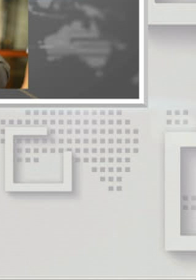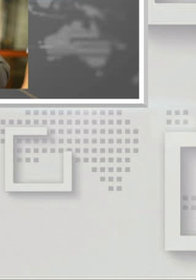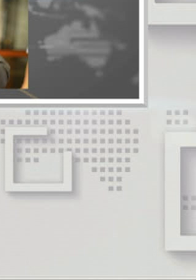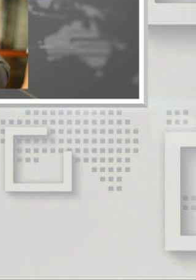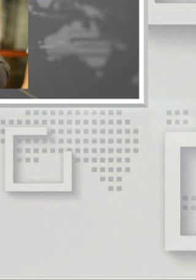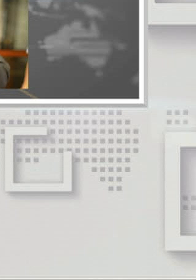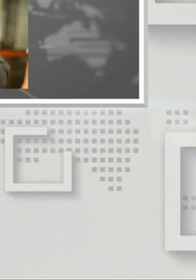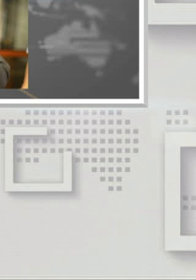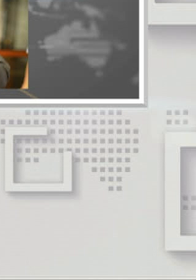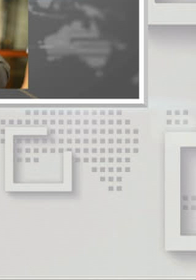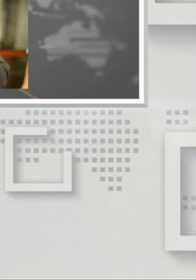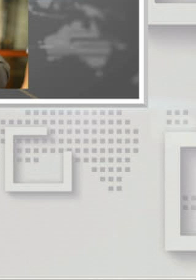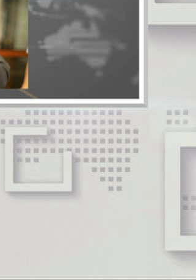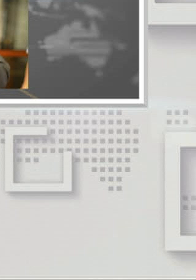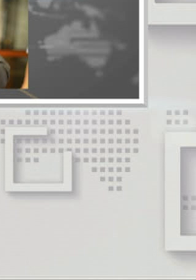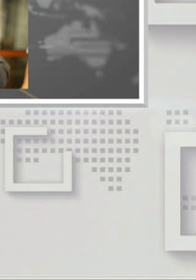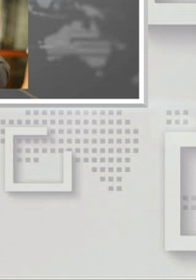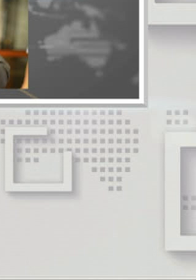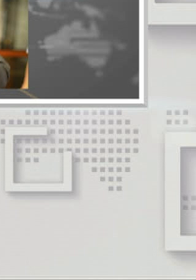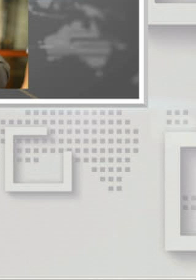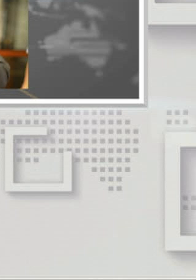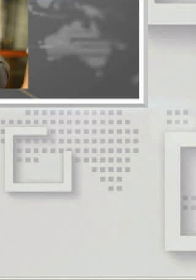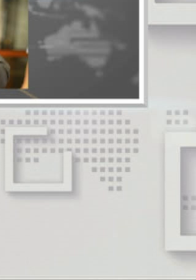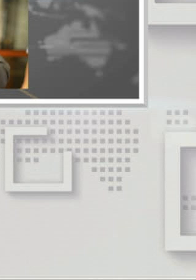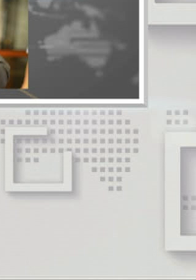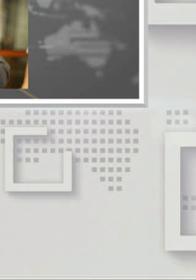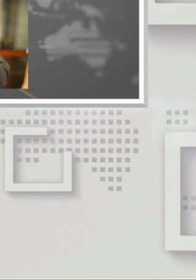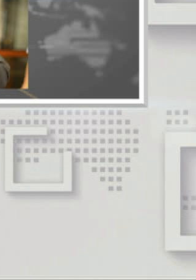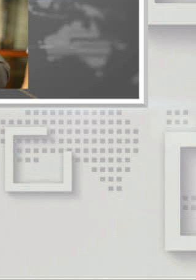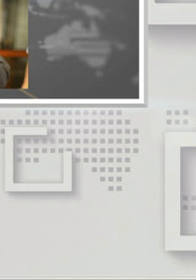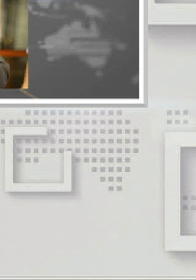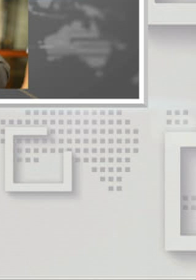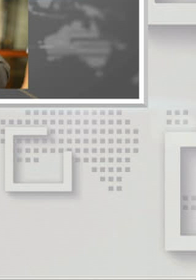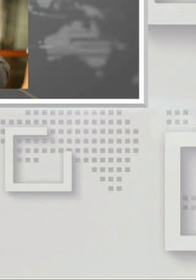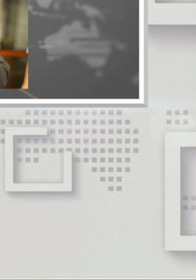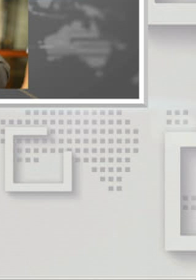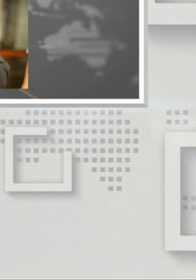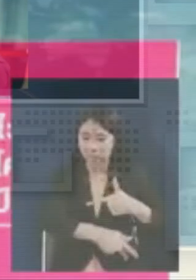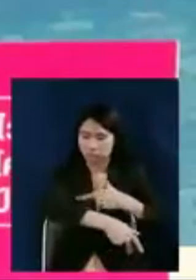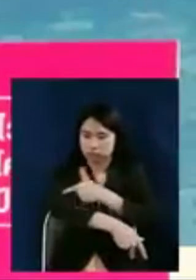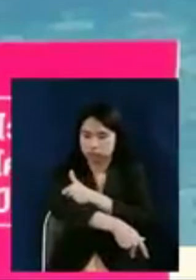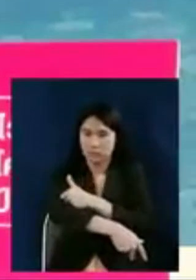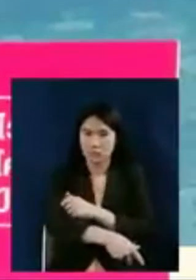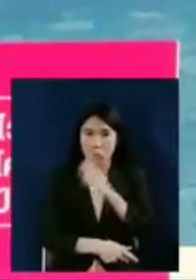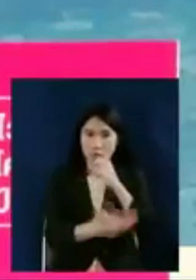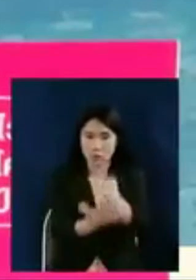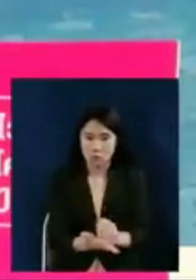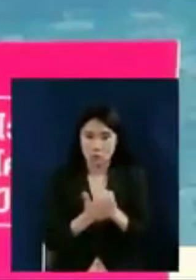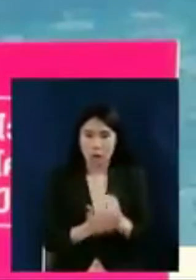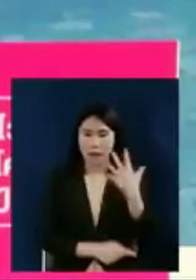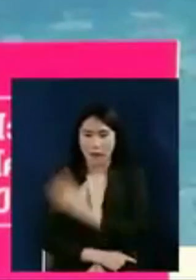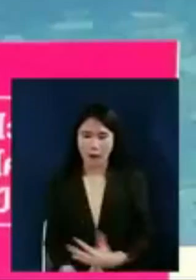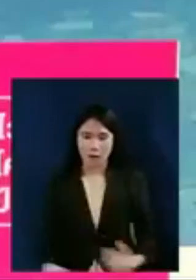คลินิกคณะแพทยศาสตร์จุฬาฯก็มีการพูดถึงการนำเข้าเรื่องวัคซีนในประเทศ